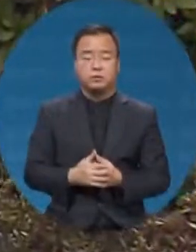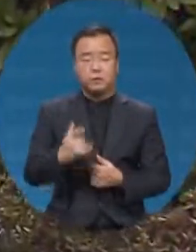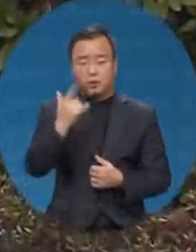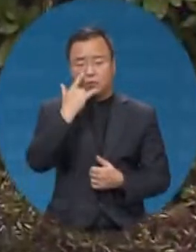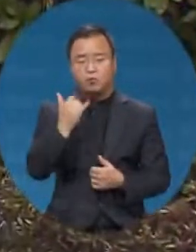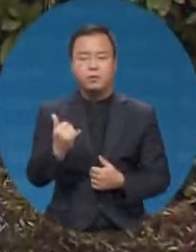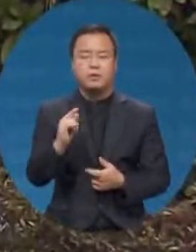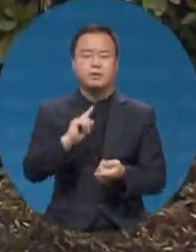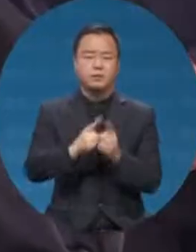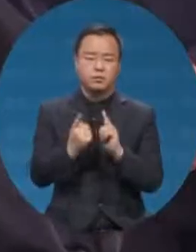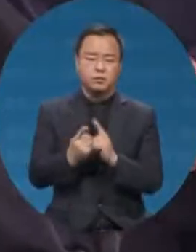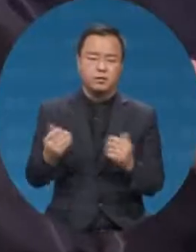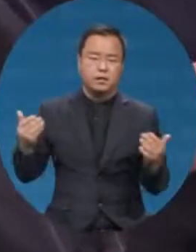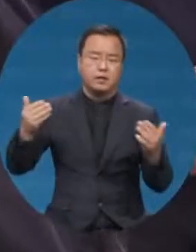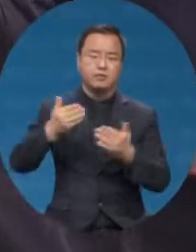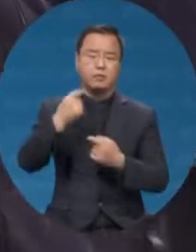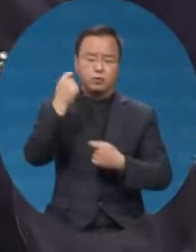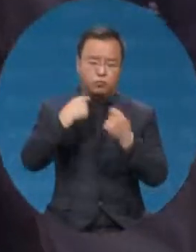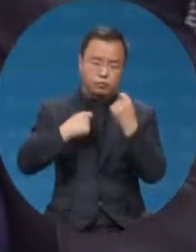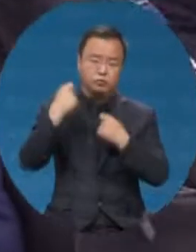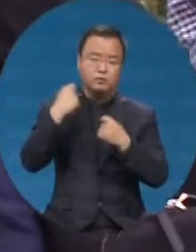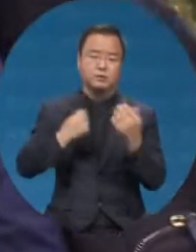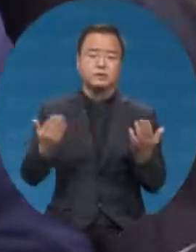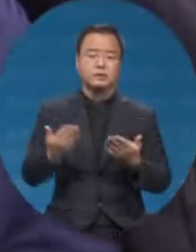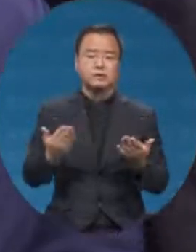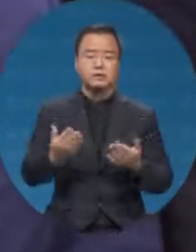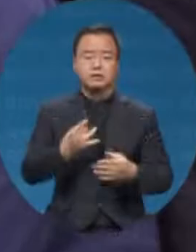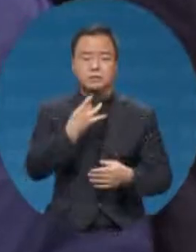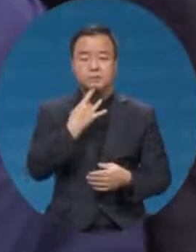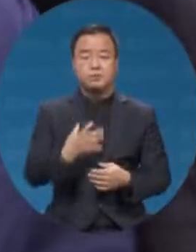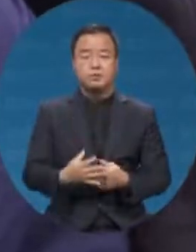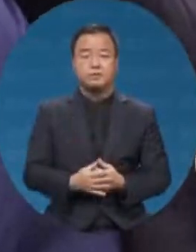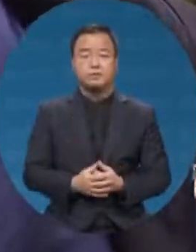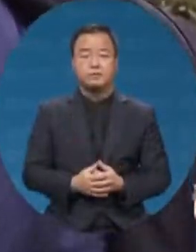부모들은 서로를 끌어안고 우는 것밖에 할 수가 없습니다.